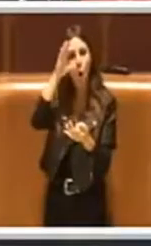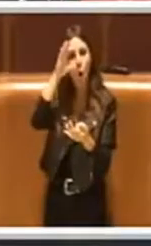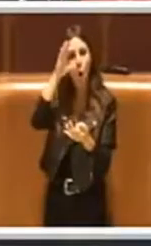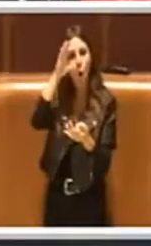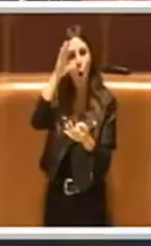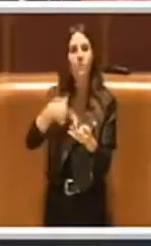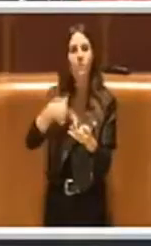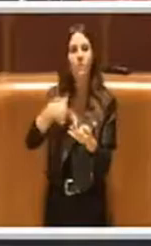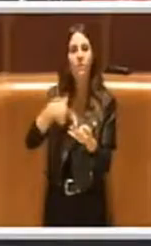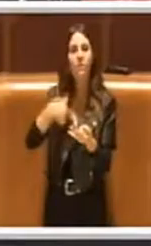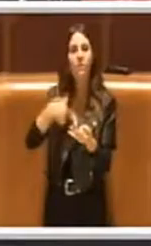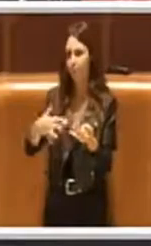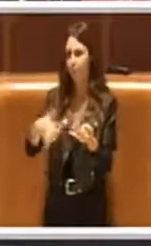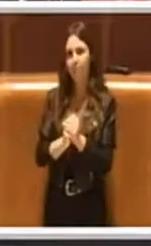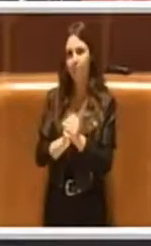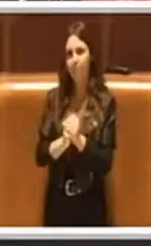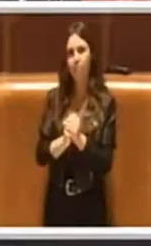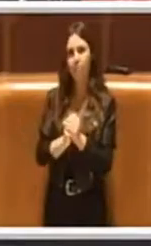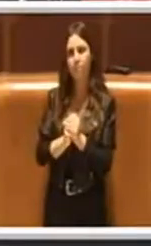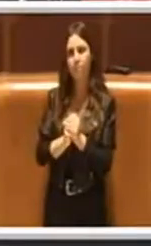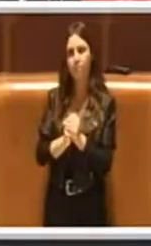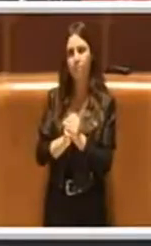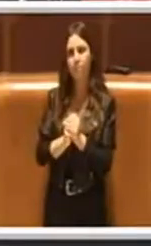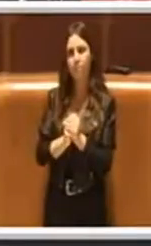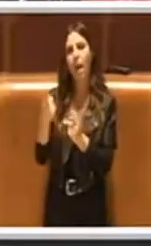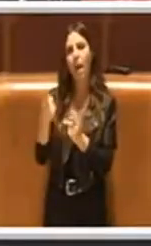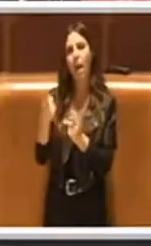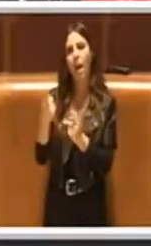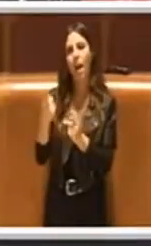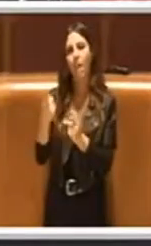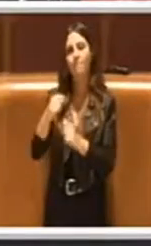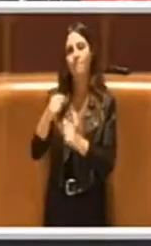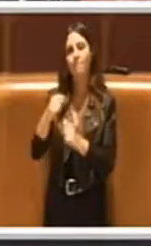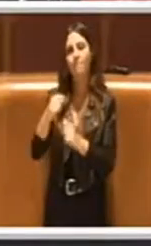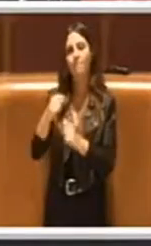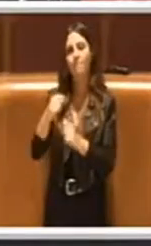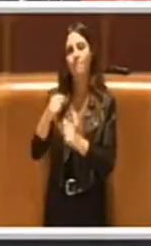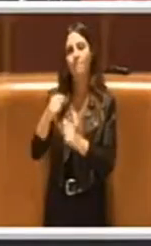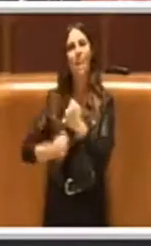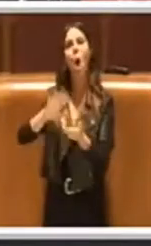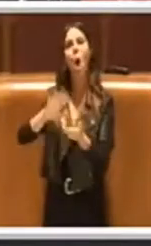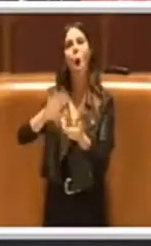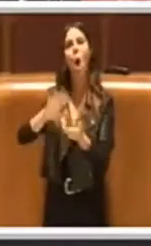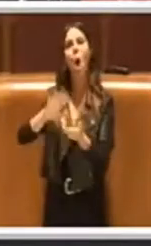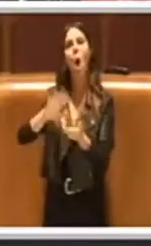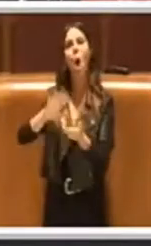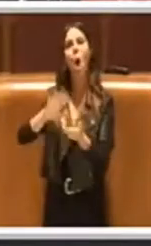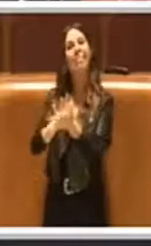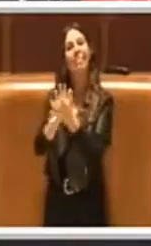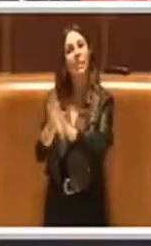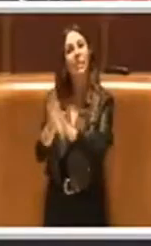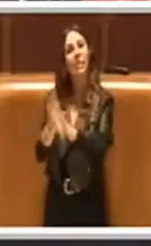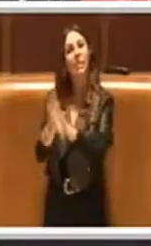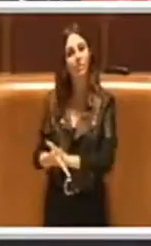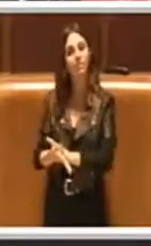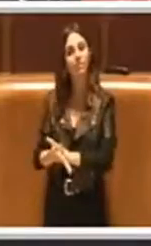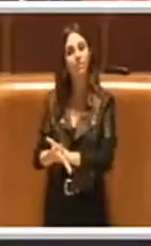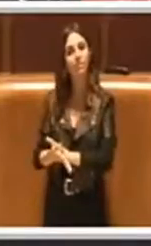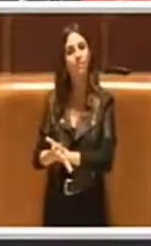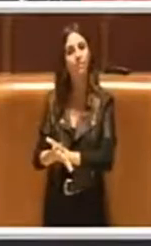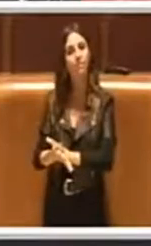con un atteggiamento molto molto disfattista io devo dire